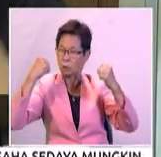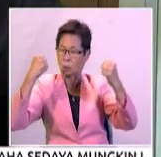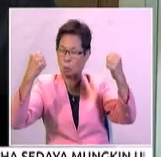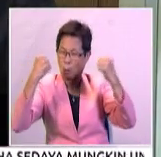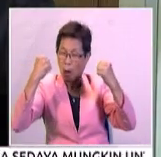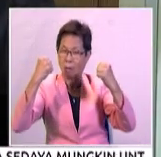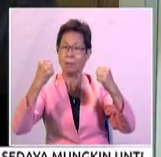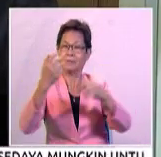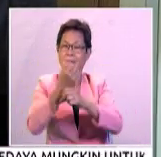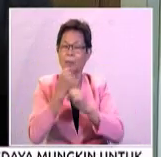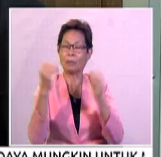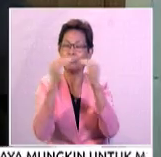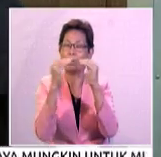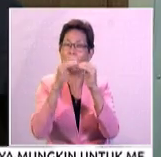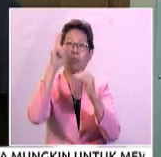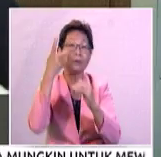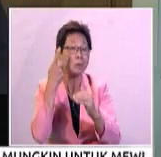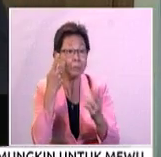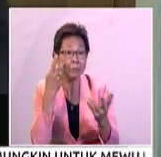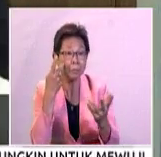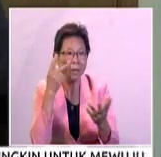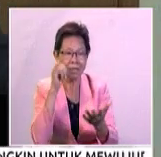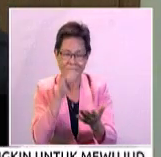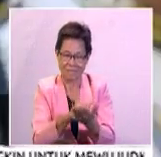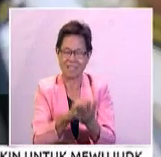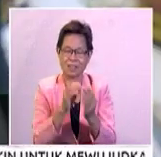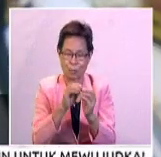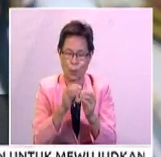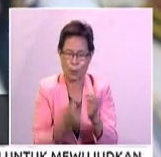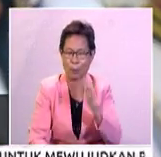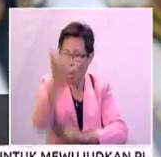dapat menstabil politik. That is more important.